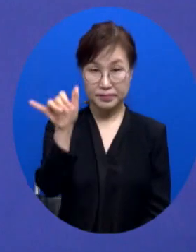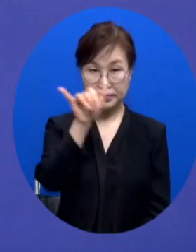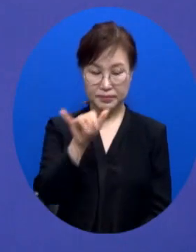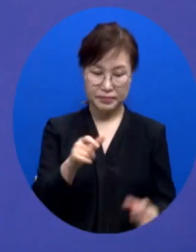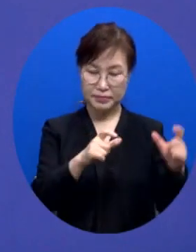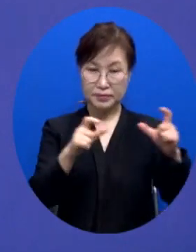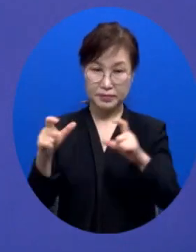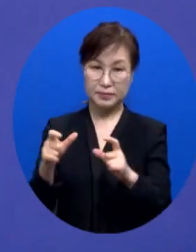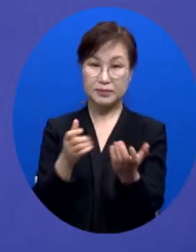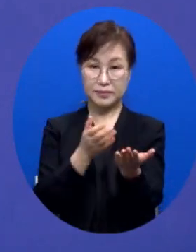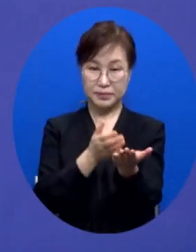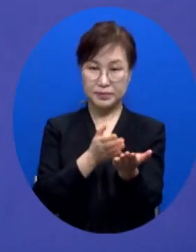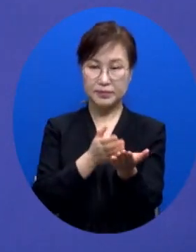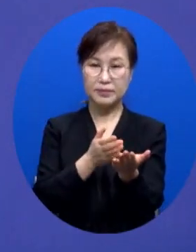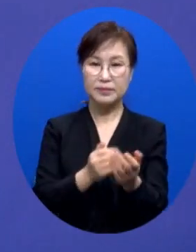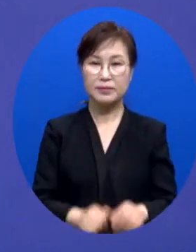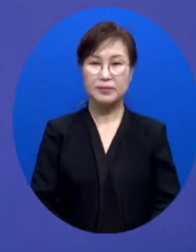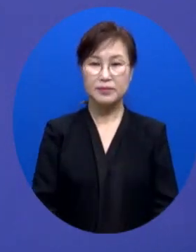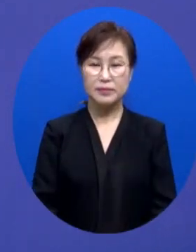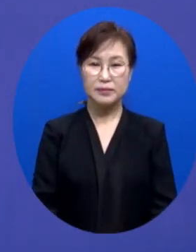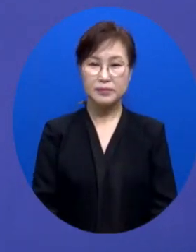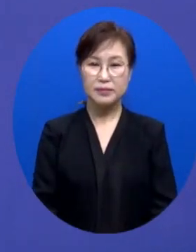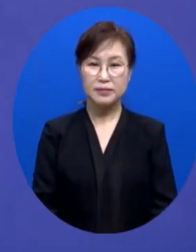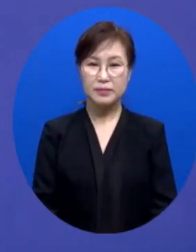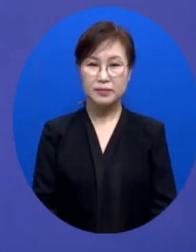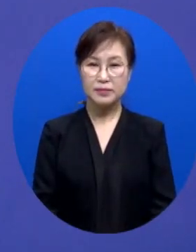전국 각 지역별 네트워크 뉴스입니다.